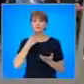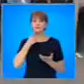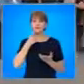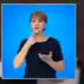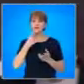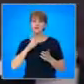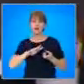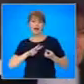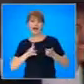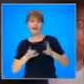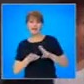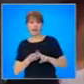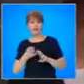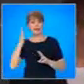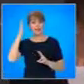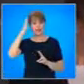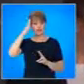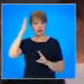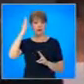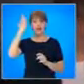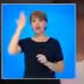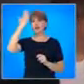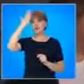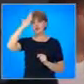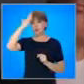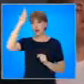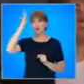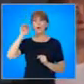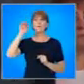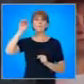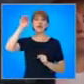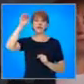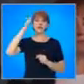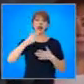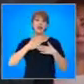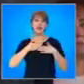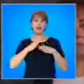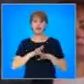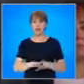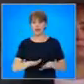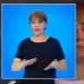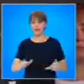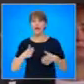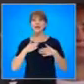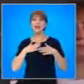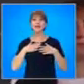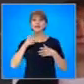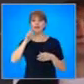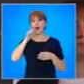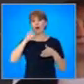рестарт на държавността, за достойно бъдеще на нашите деца и нашите внуци